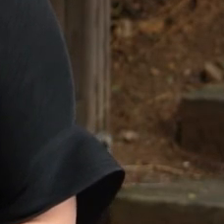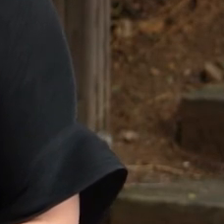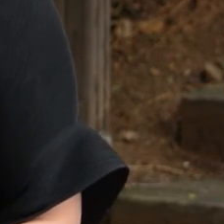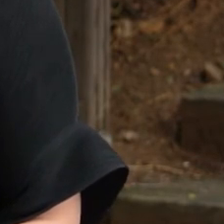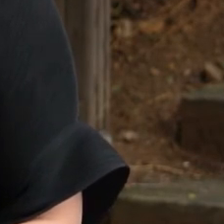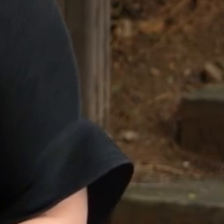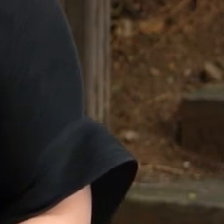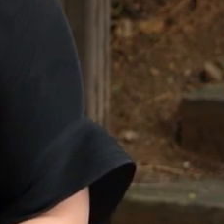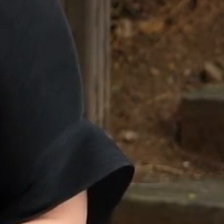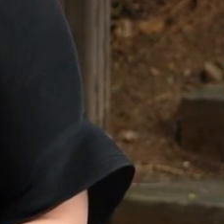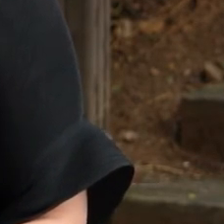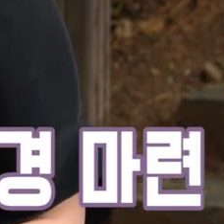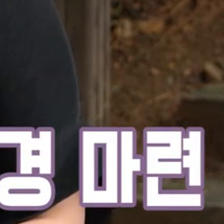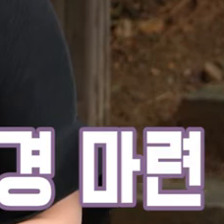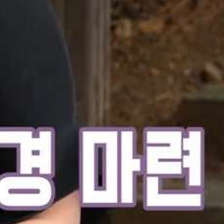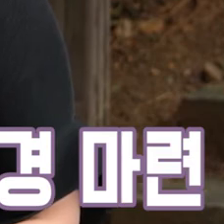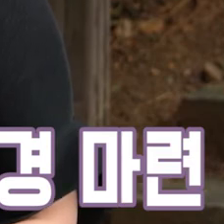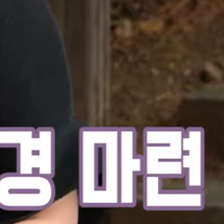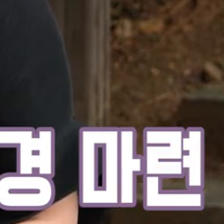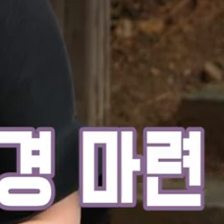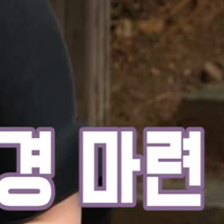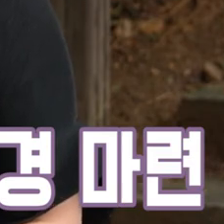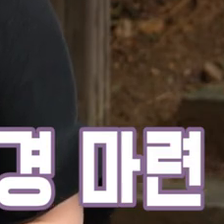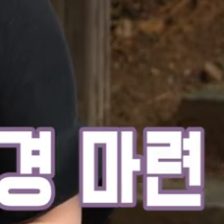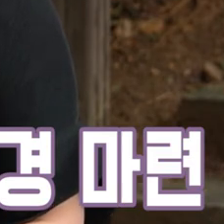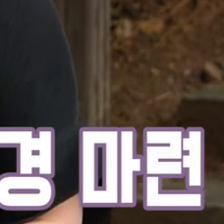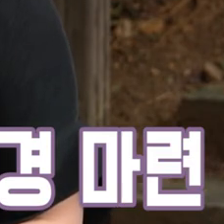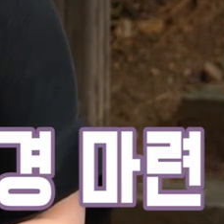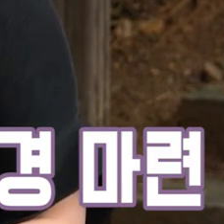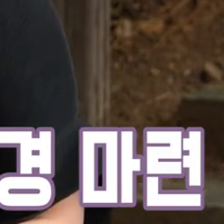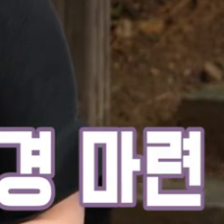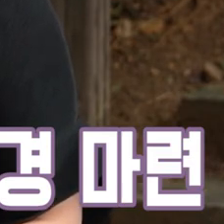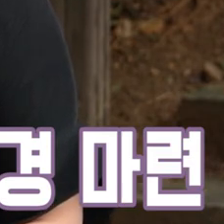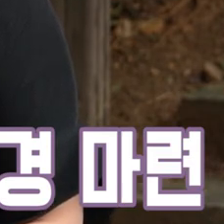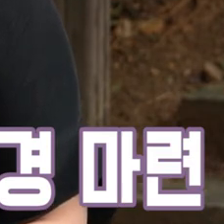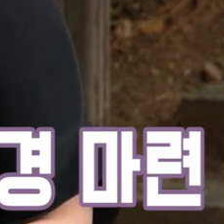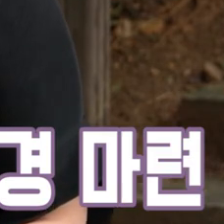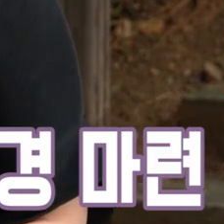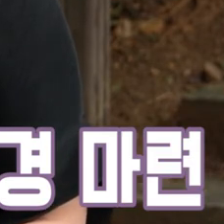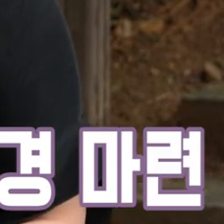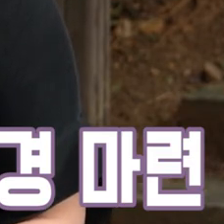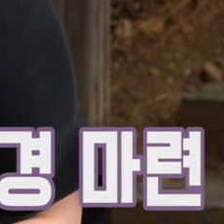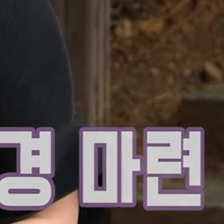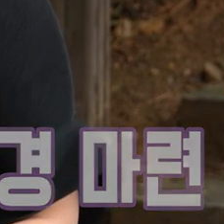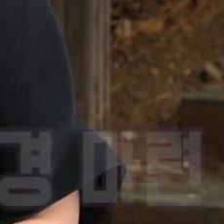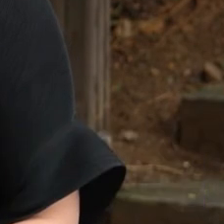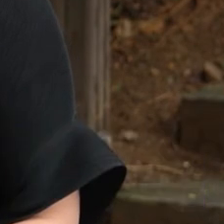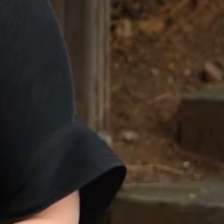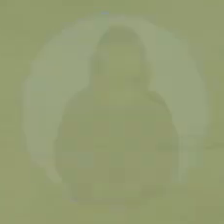새롭게 정비하고 어린이들이 안전하고 즐겁게 뛰어놀 수 있는 환경을 마련했습니다.